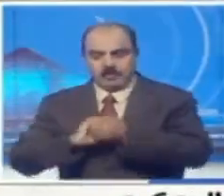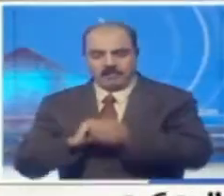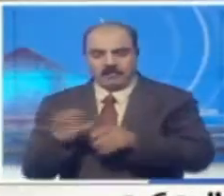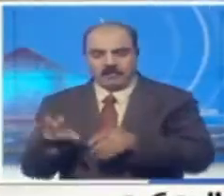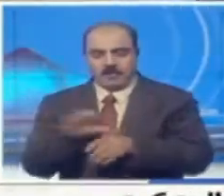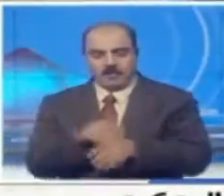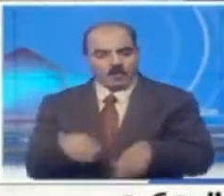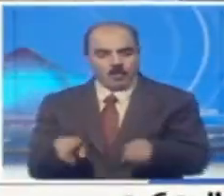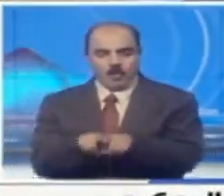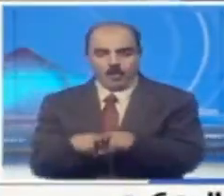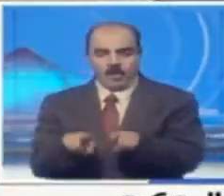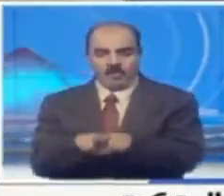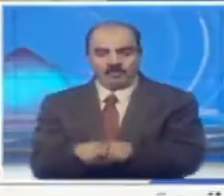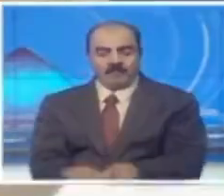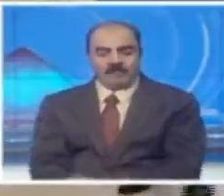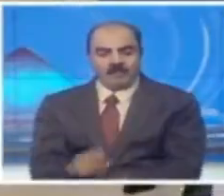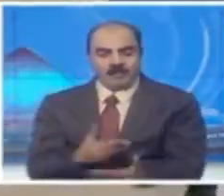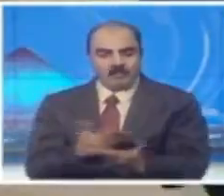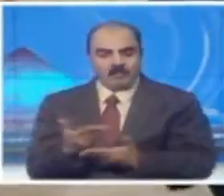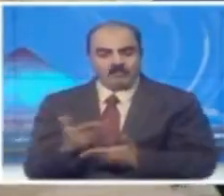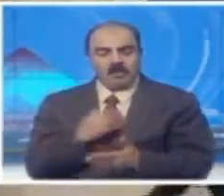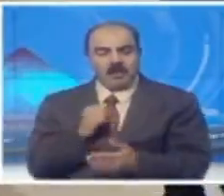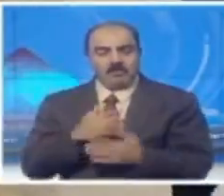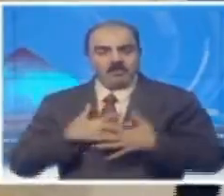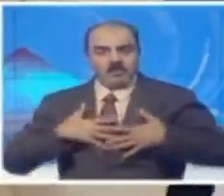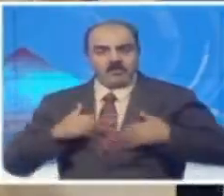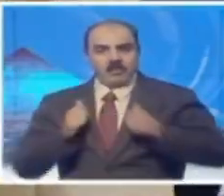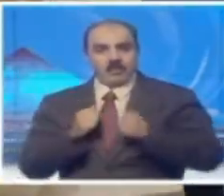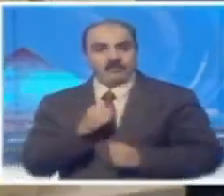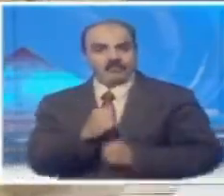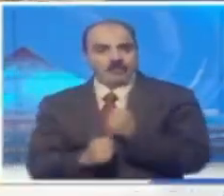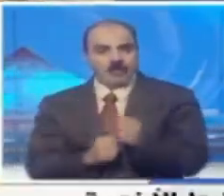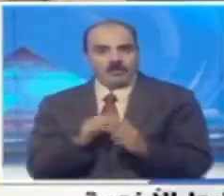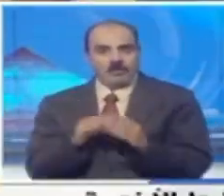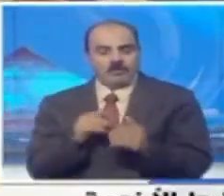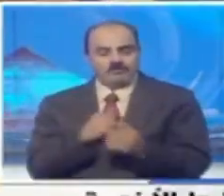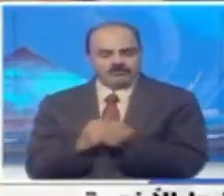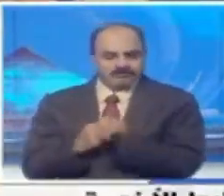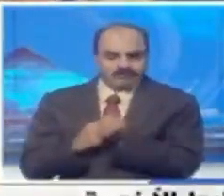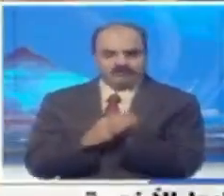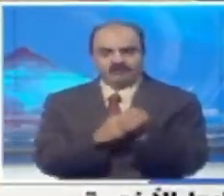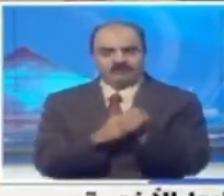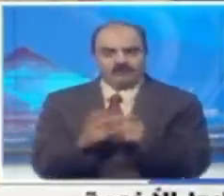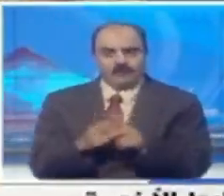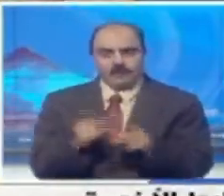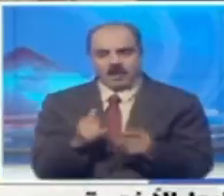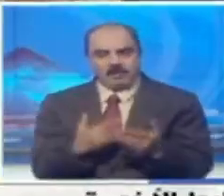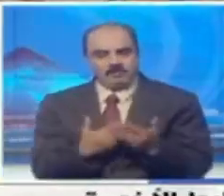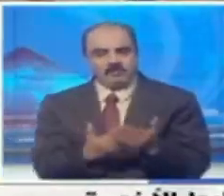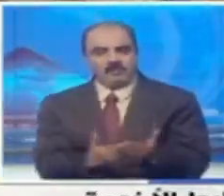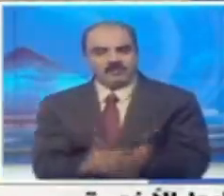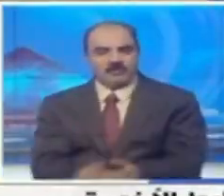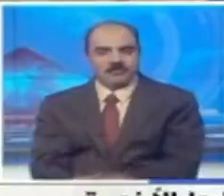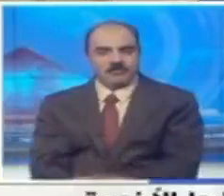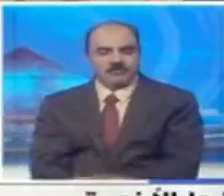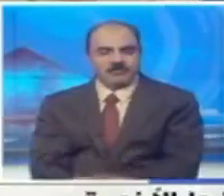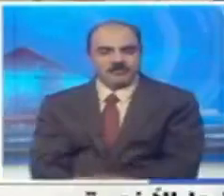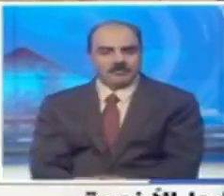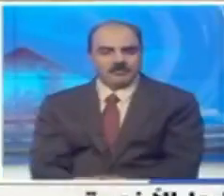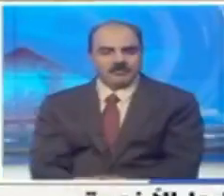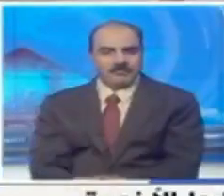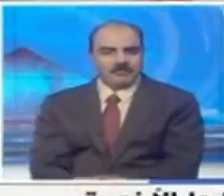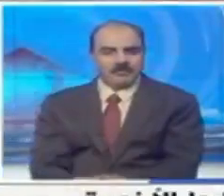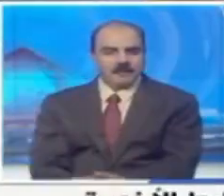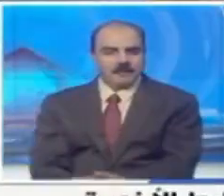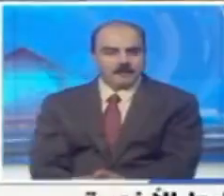البلدين الشقيقين، ومعرباً عن تقديره للجهود المصرية الداعمة للشأن العربي والخليجي على